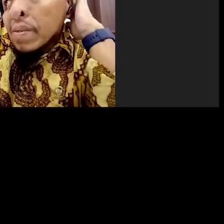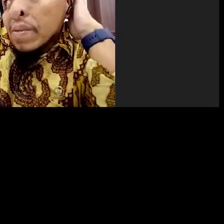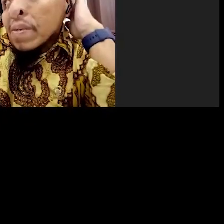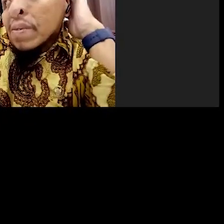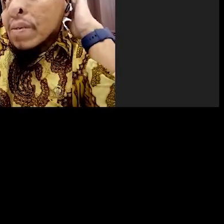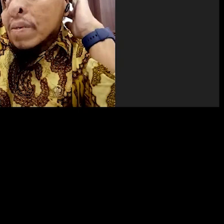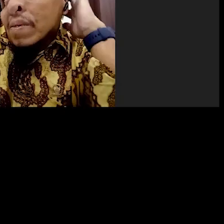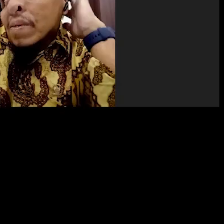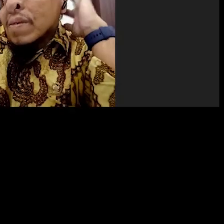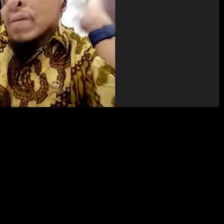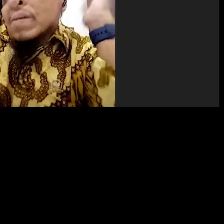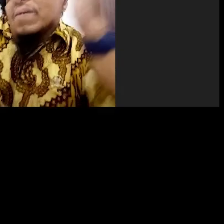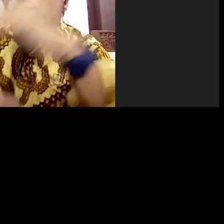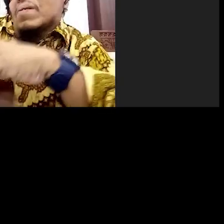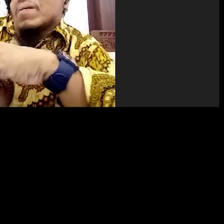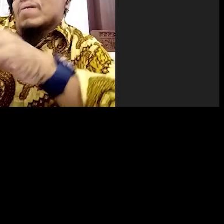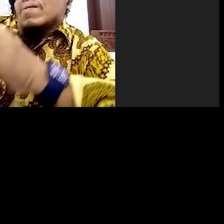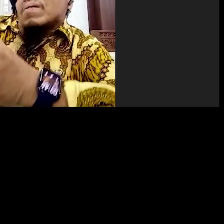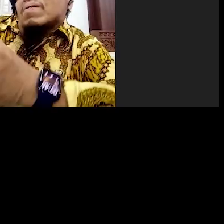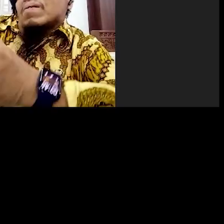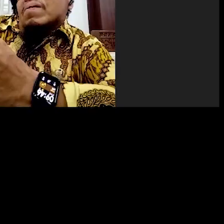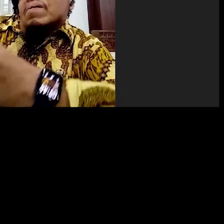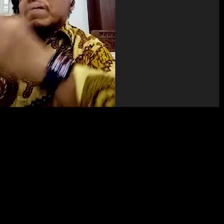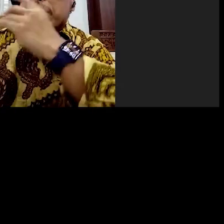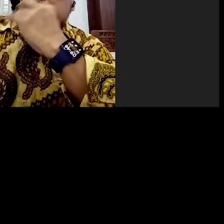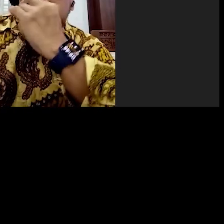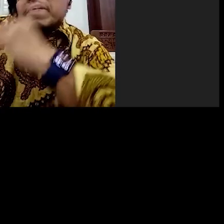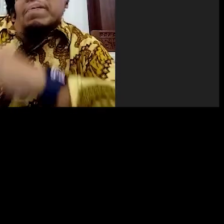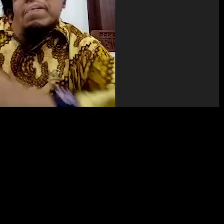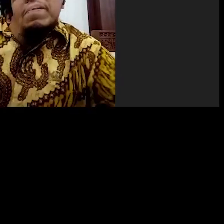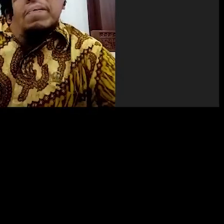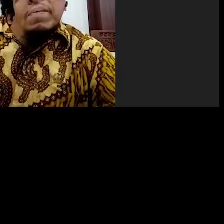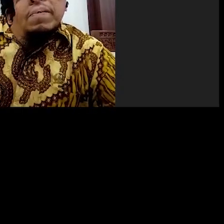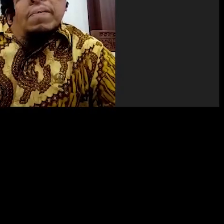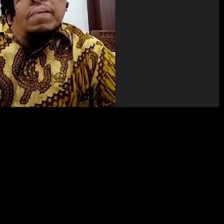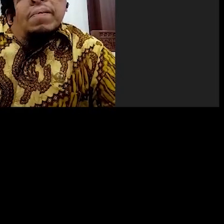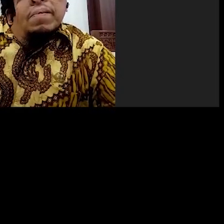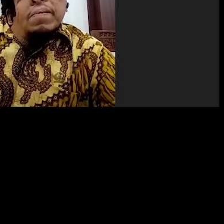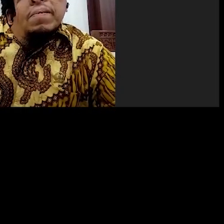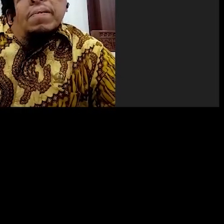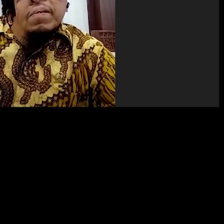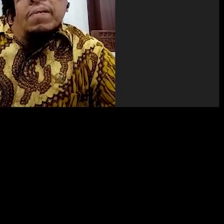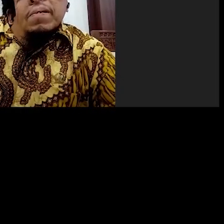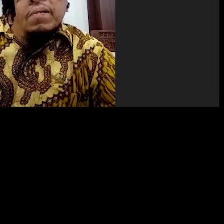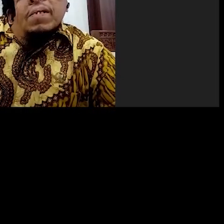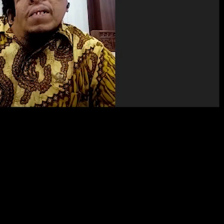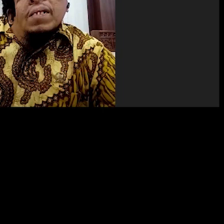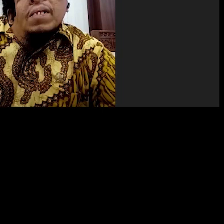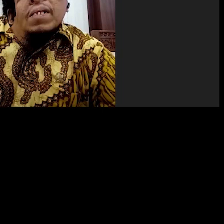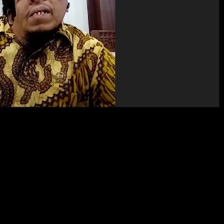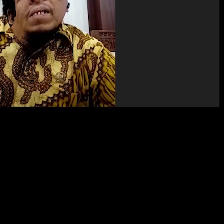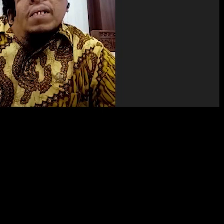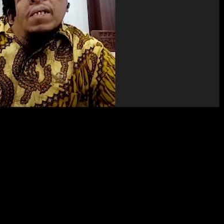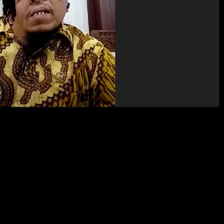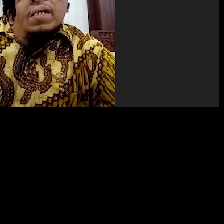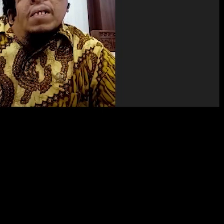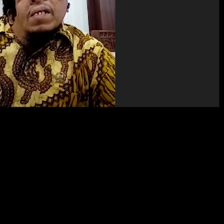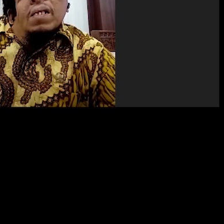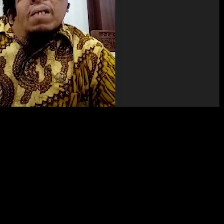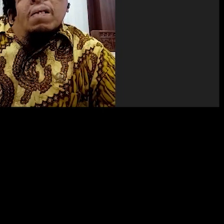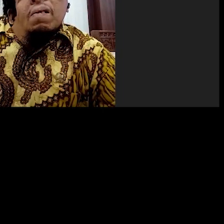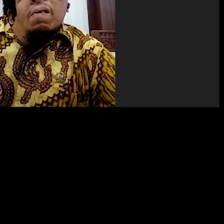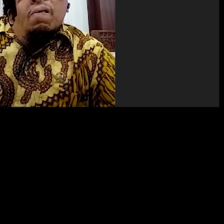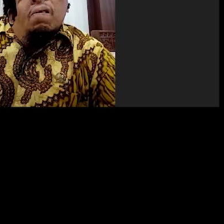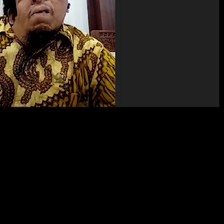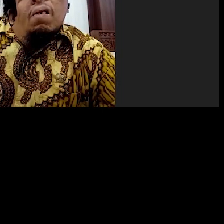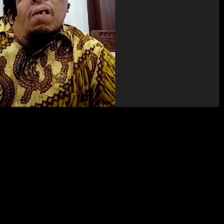forum ubr kemarin ya itu juga melaporkan juga gitu di forum di Jenewa